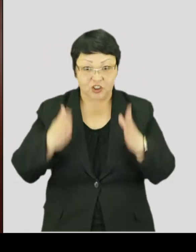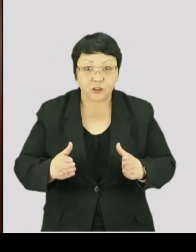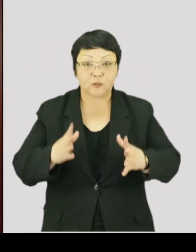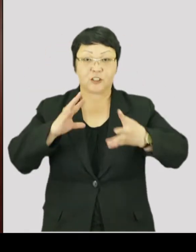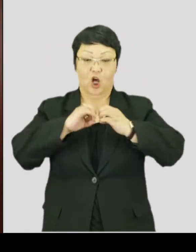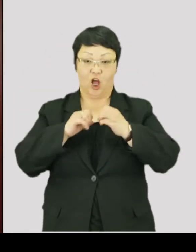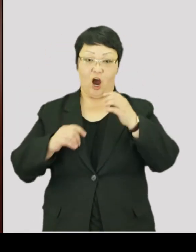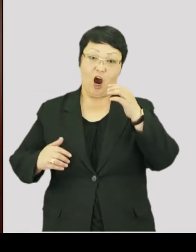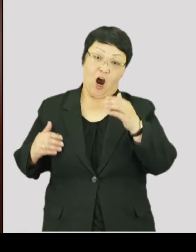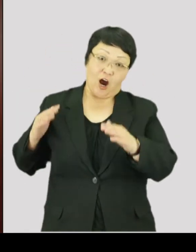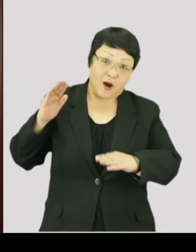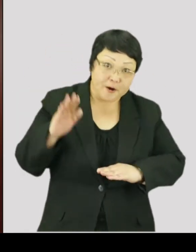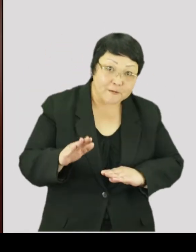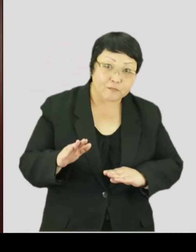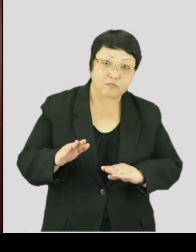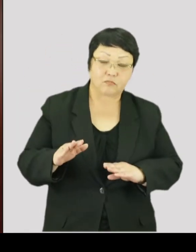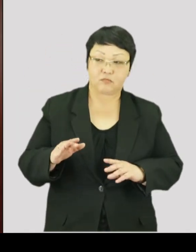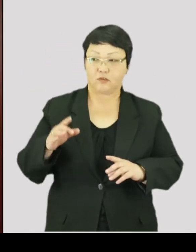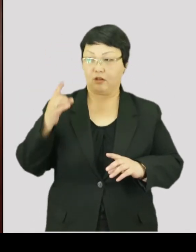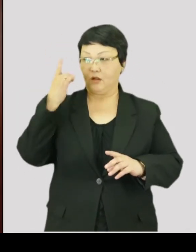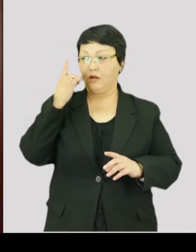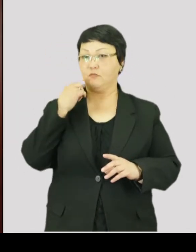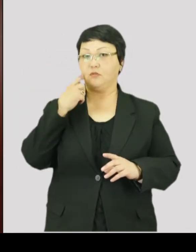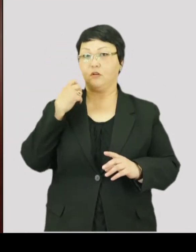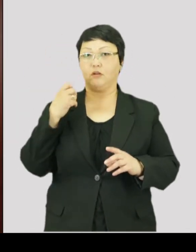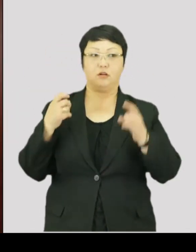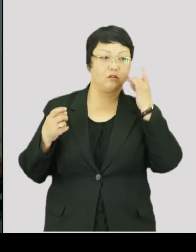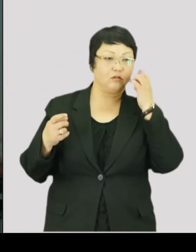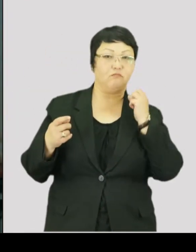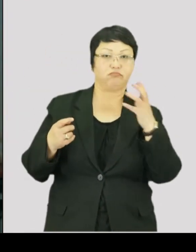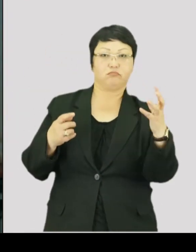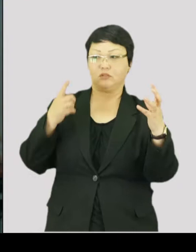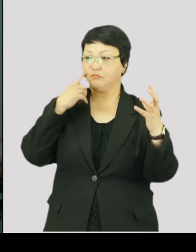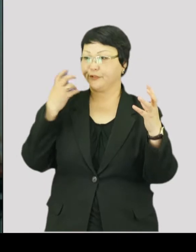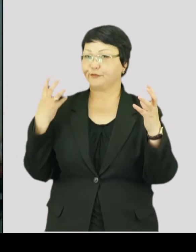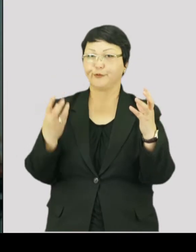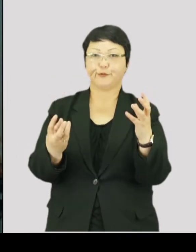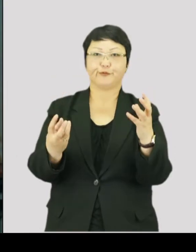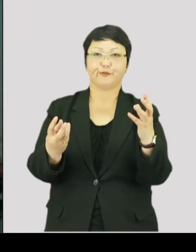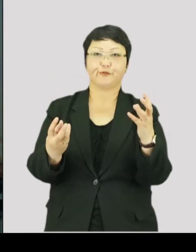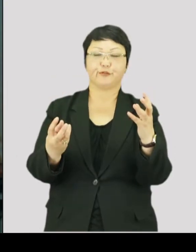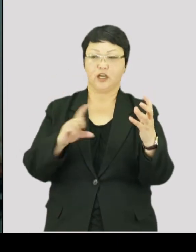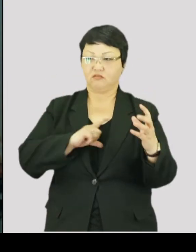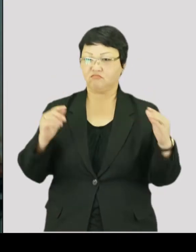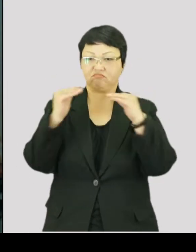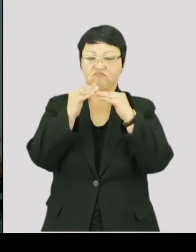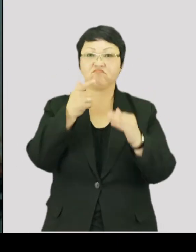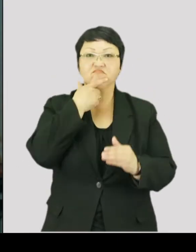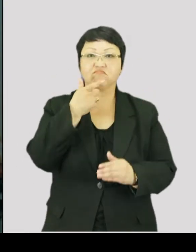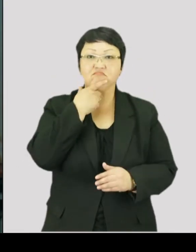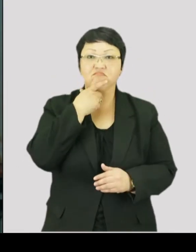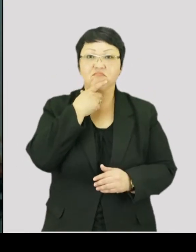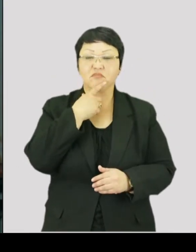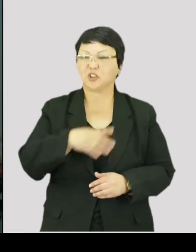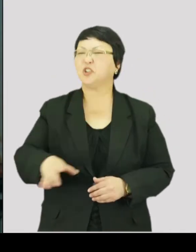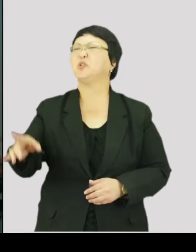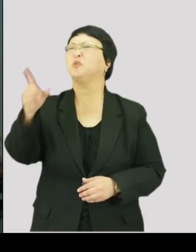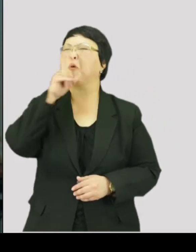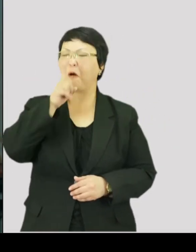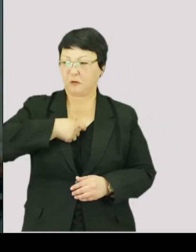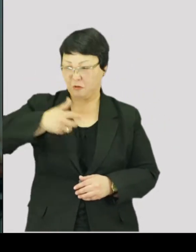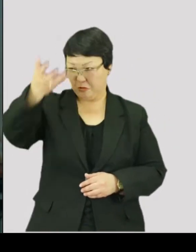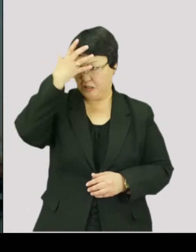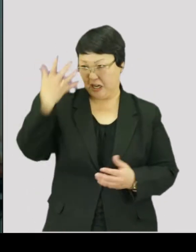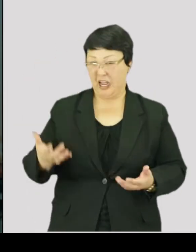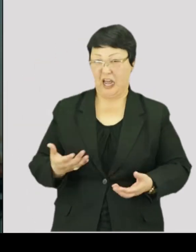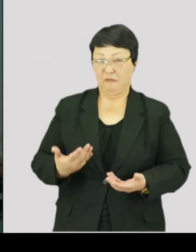оролцох хэмжээгээрээ хүйсийн эрхтгш байдал хангагдсан уу гэвэл үгүй байдаг. Төрийн төлөө огтон боож өгөх нэг хичээрч гэдэг юм уу те. Савааг нохоо саран тоцоо гэдэг янз